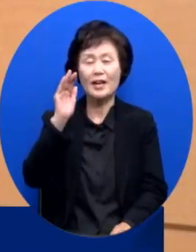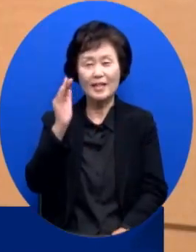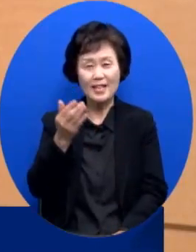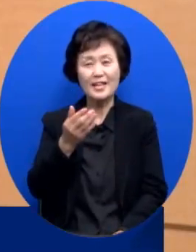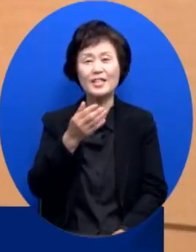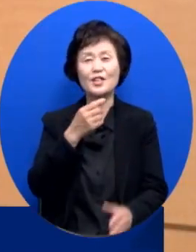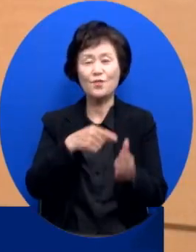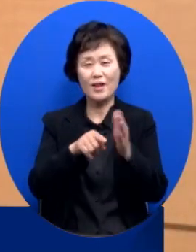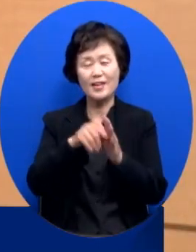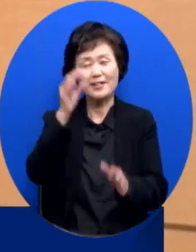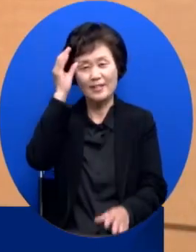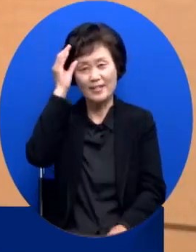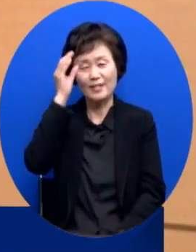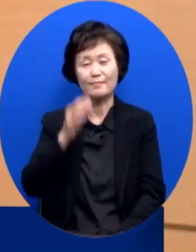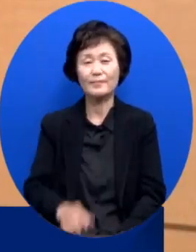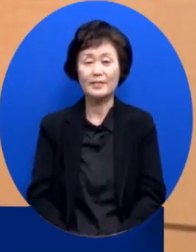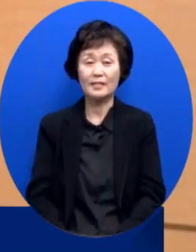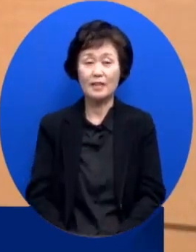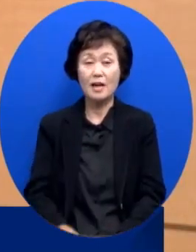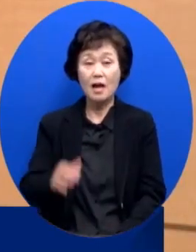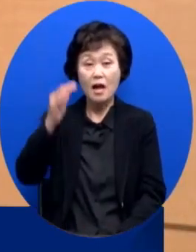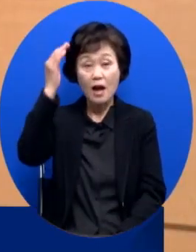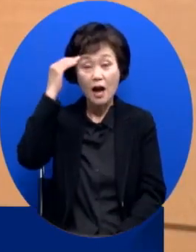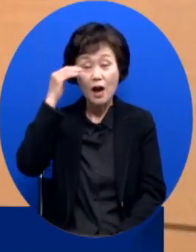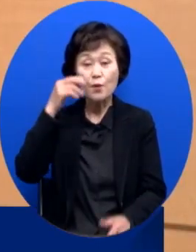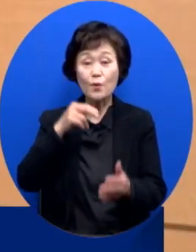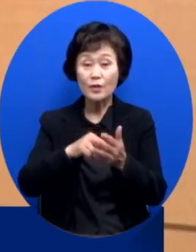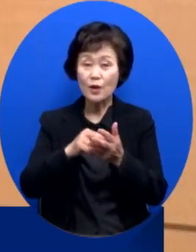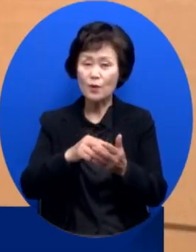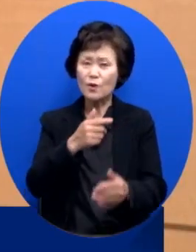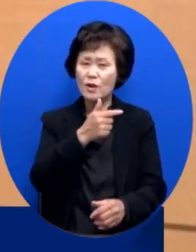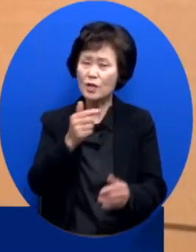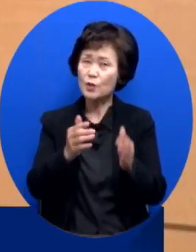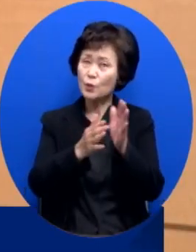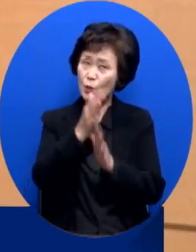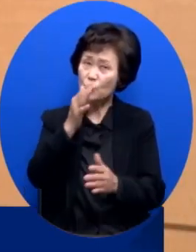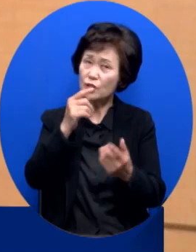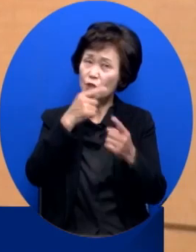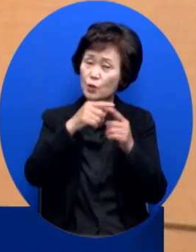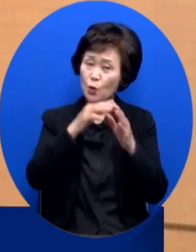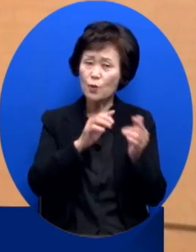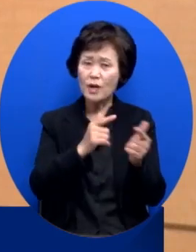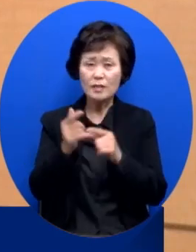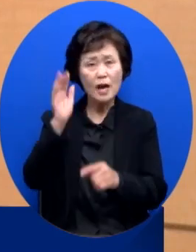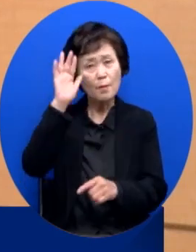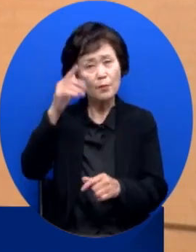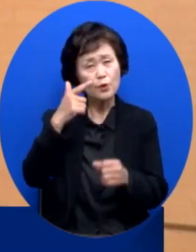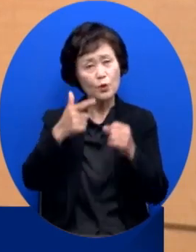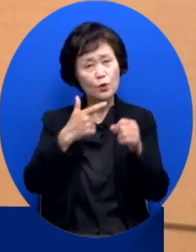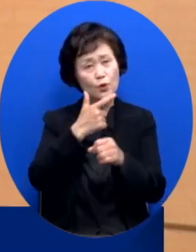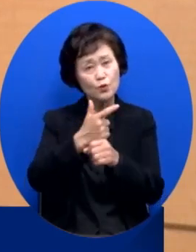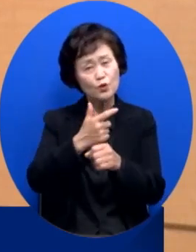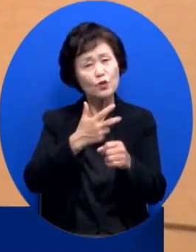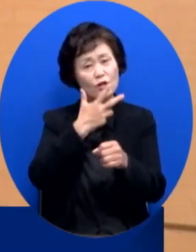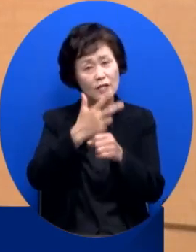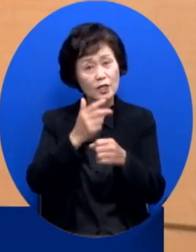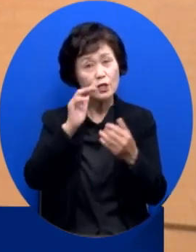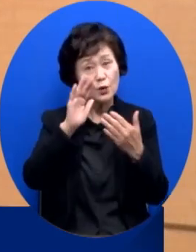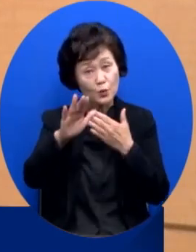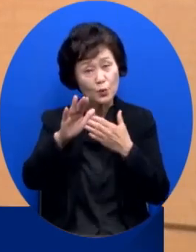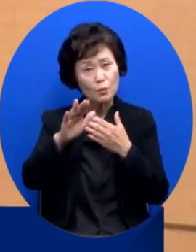우리나라의 경우 대도시 교회는 앞으로 한 6, 7년 후면 전체 교회의 한 7,